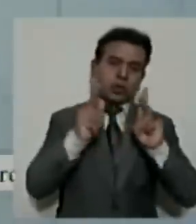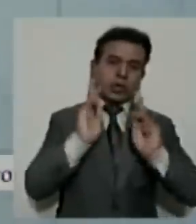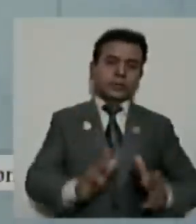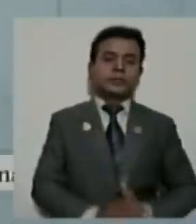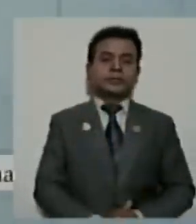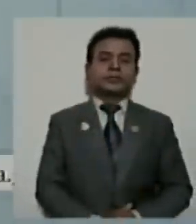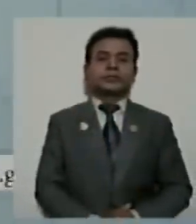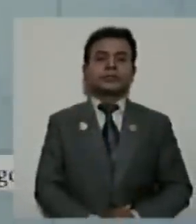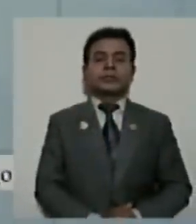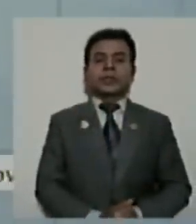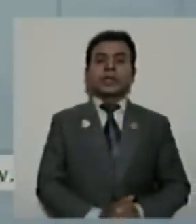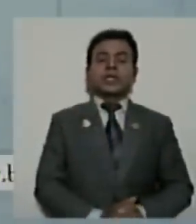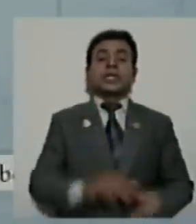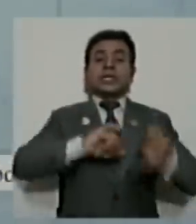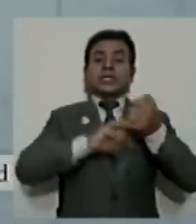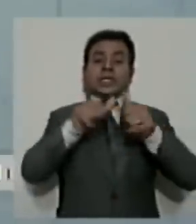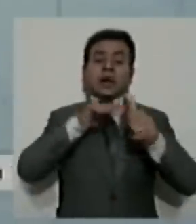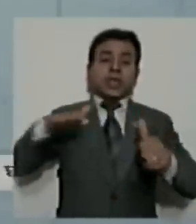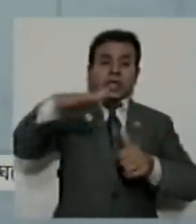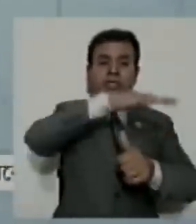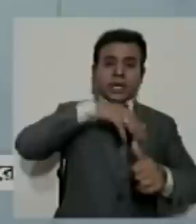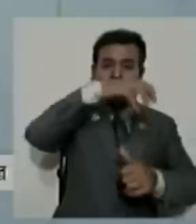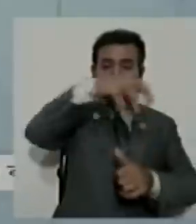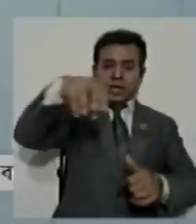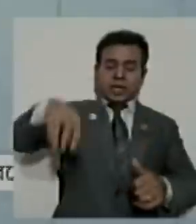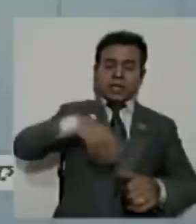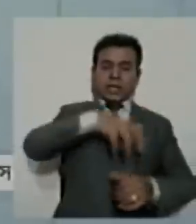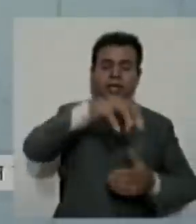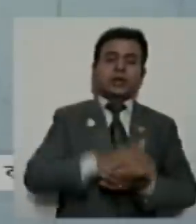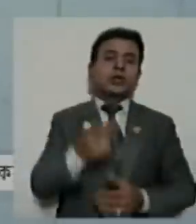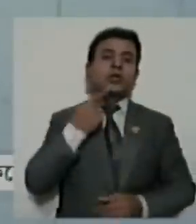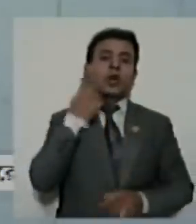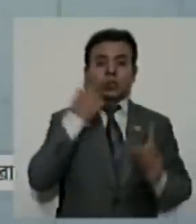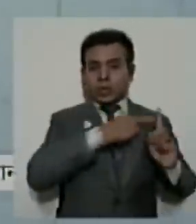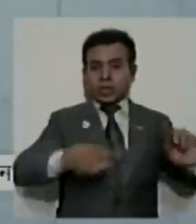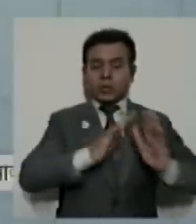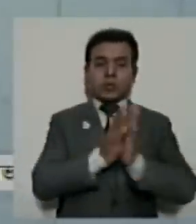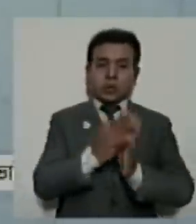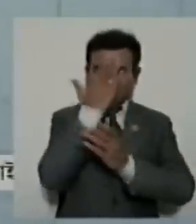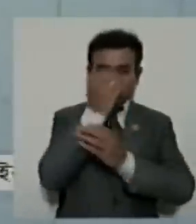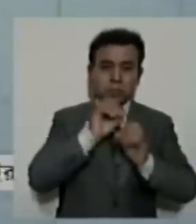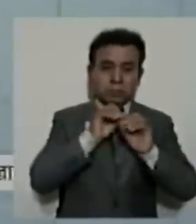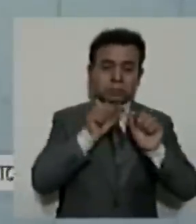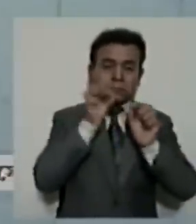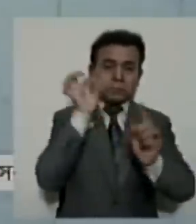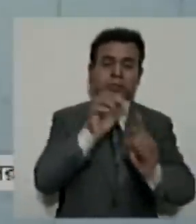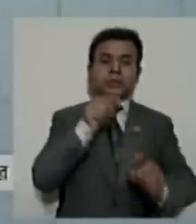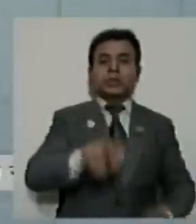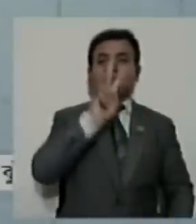পর্যন্ত 31,670 জন। মৃত্যুবরণ করেছে দক্ষিণ পূর্ব এশিয়ায় 24 ঘন্টায় 66 জন এবং এ